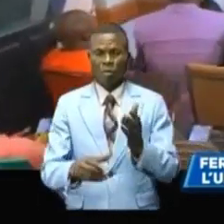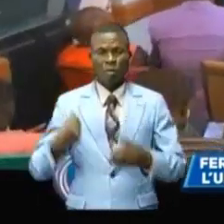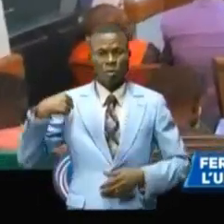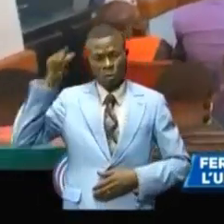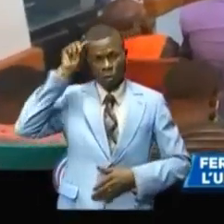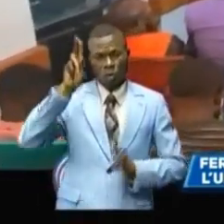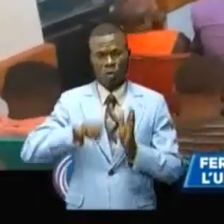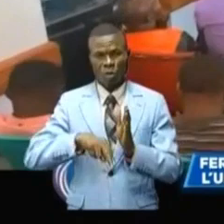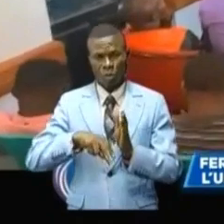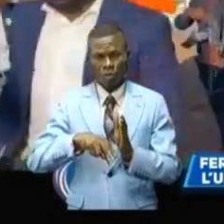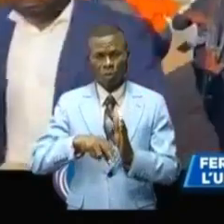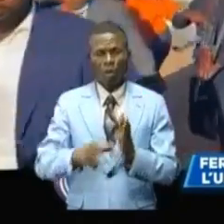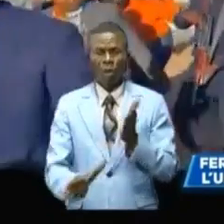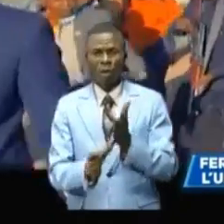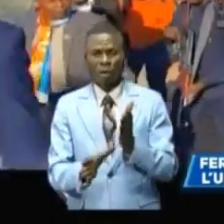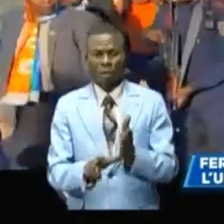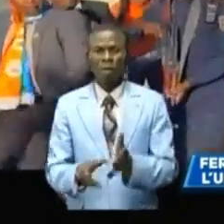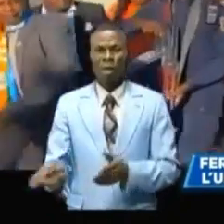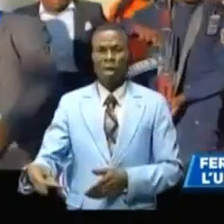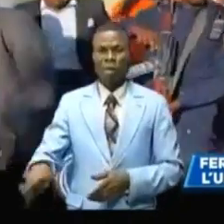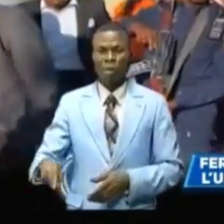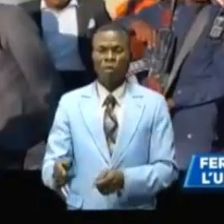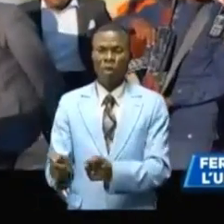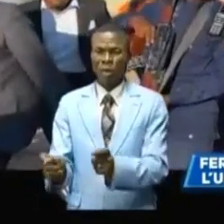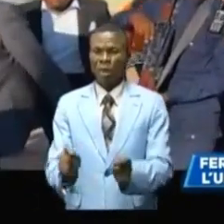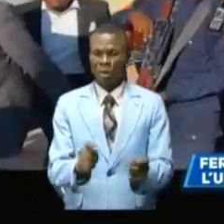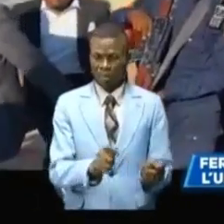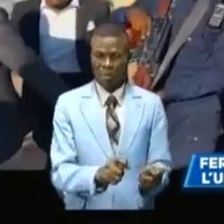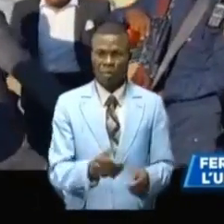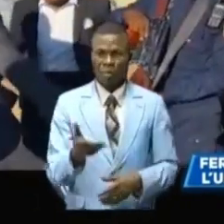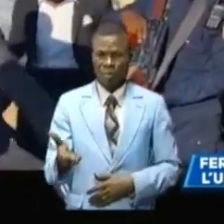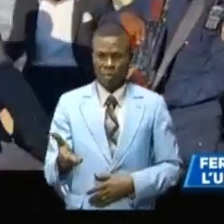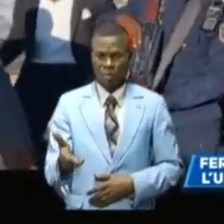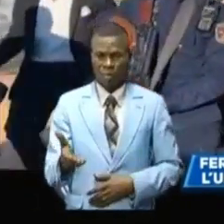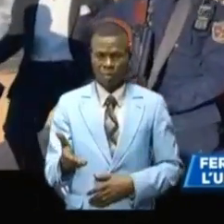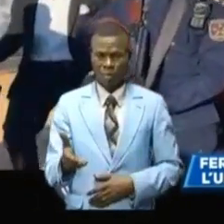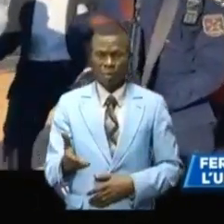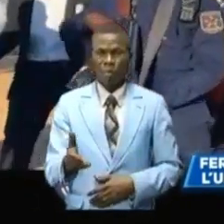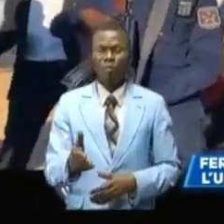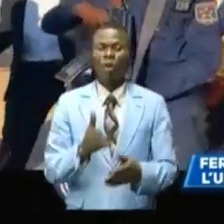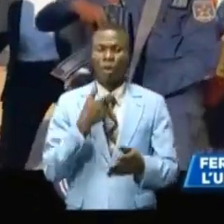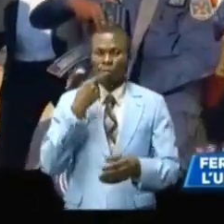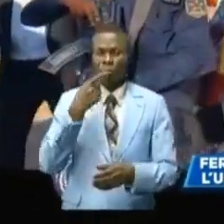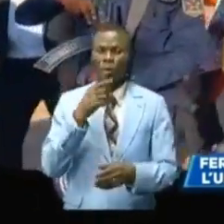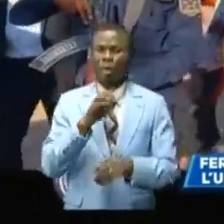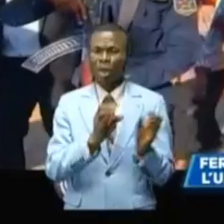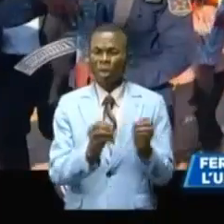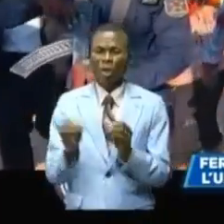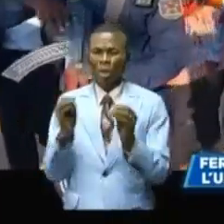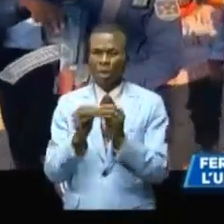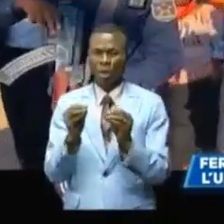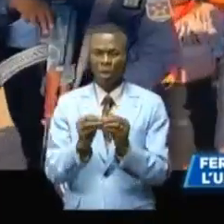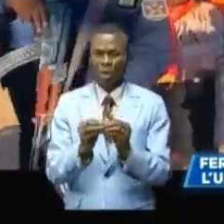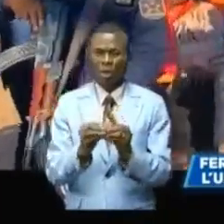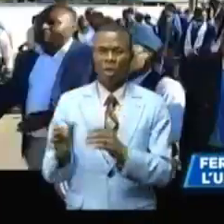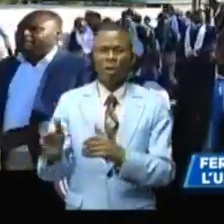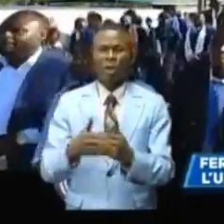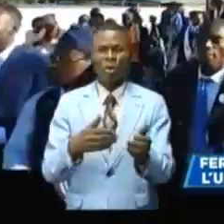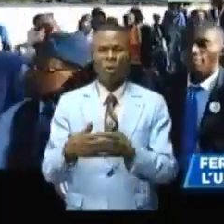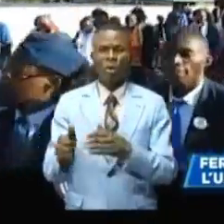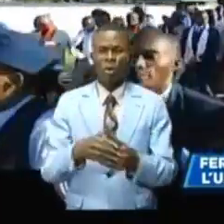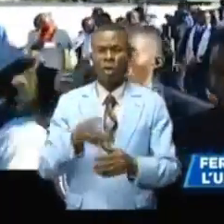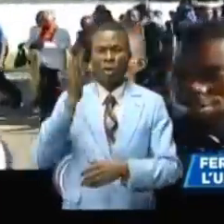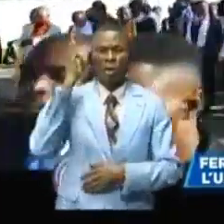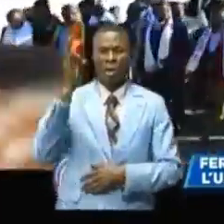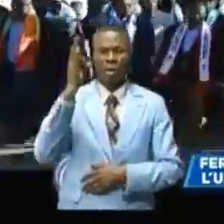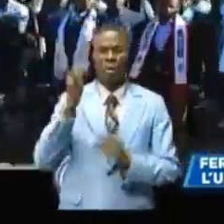et gouverneur intérimaire du Tanganyika, Massamba Ferdinand, qui a projeté une rencontre ordinaire pour prêcher